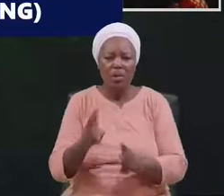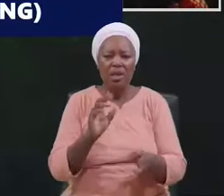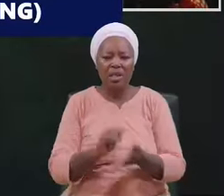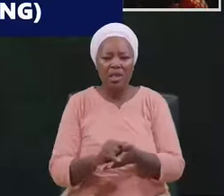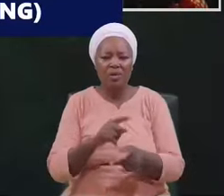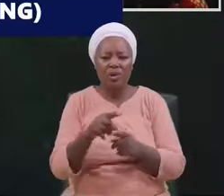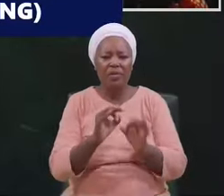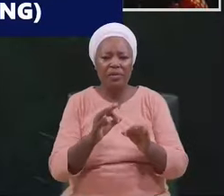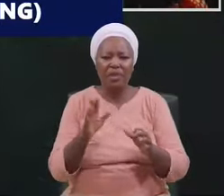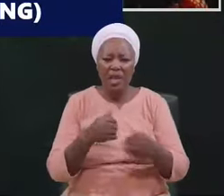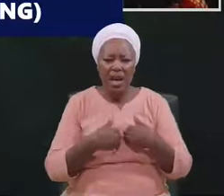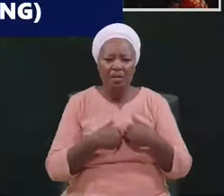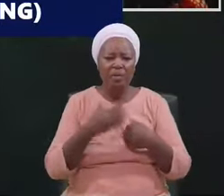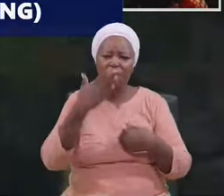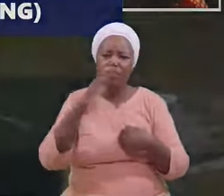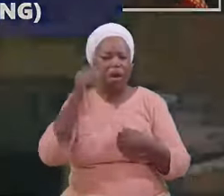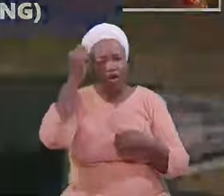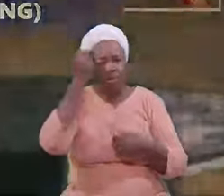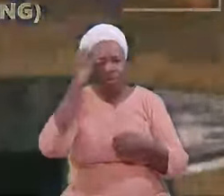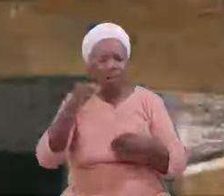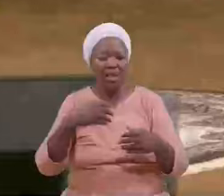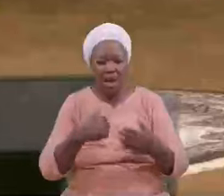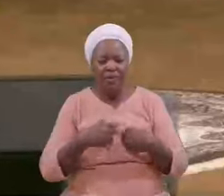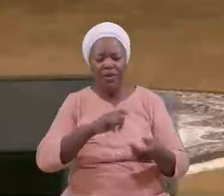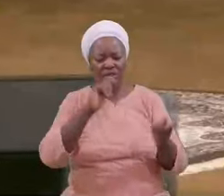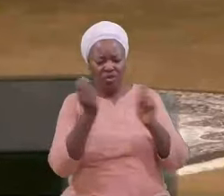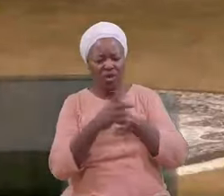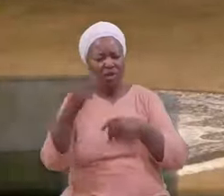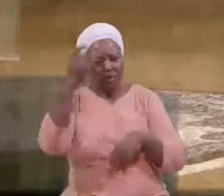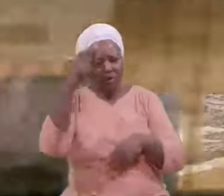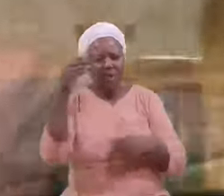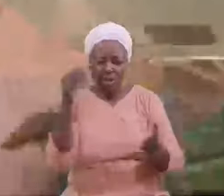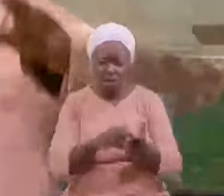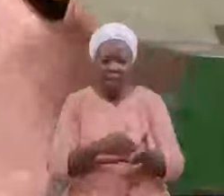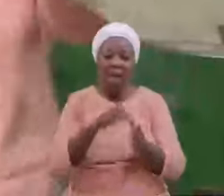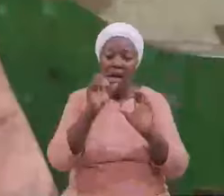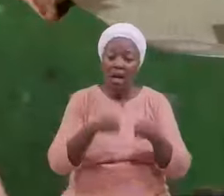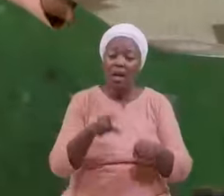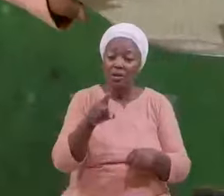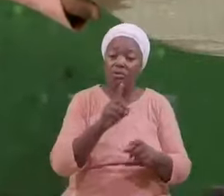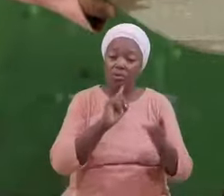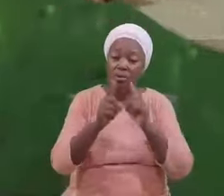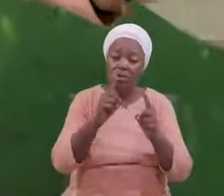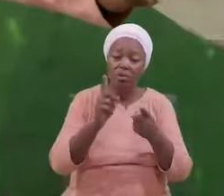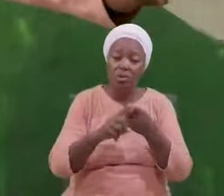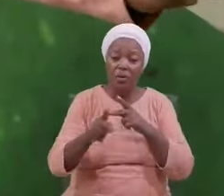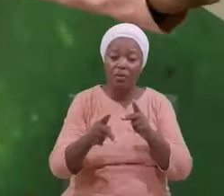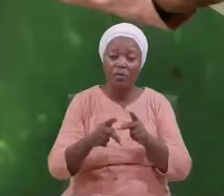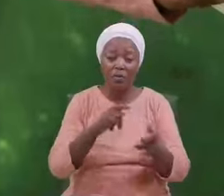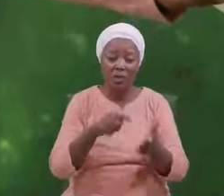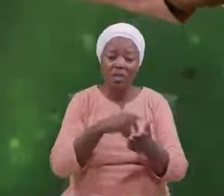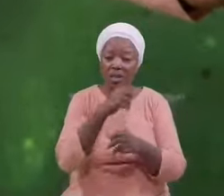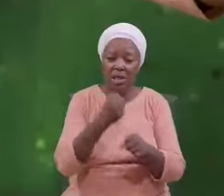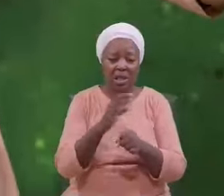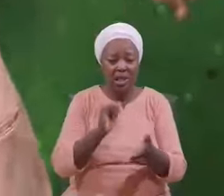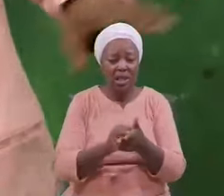vous allez parler aux gens en une, d'une façon que s'ils ont de mauvaises pensées, ils vont changer. Vous devez leur parler d'une